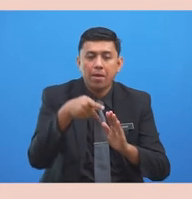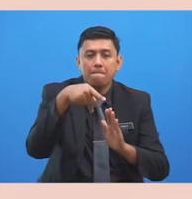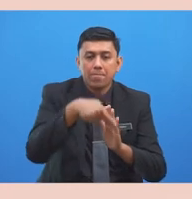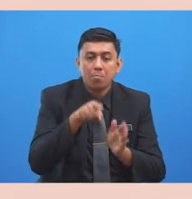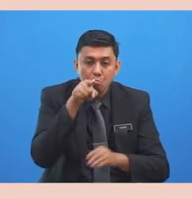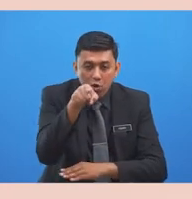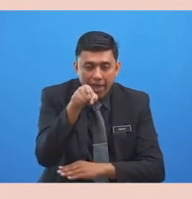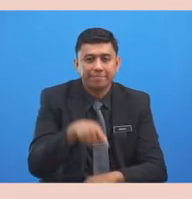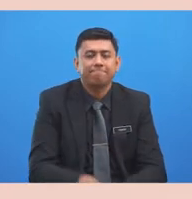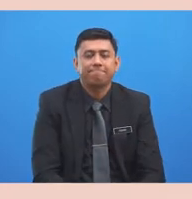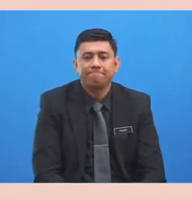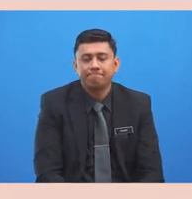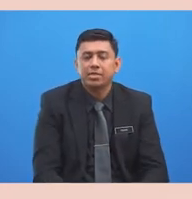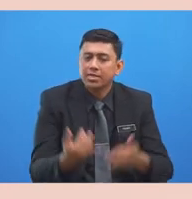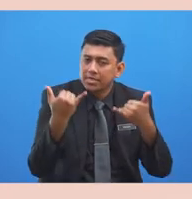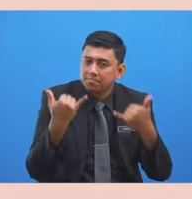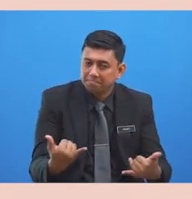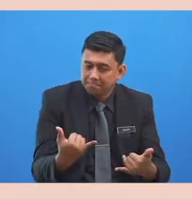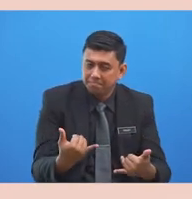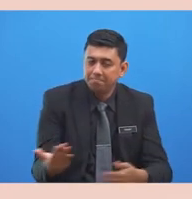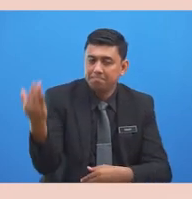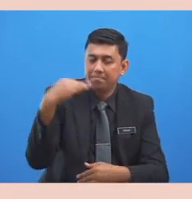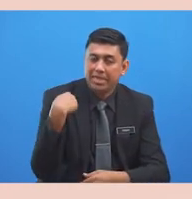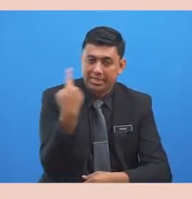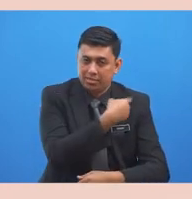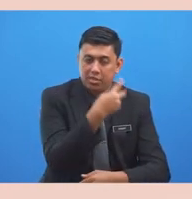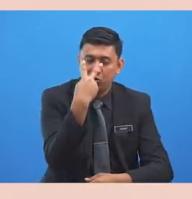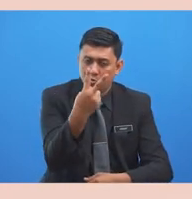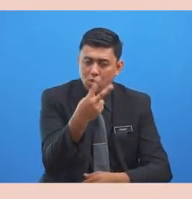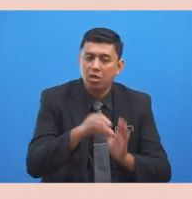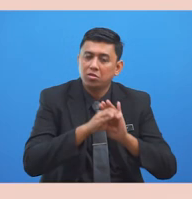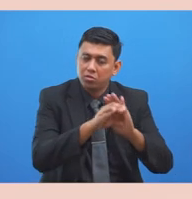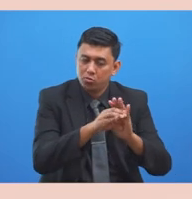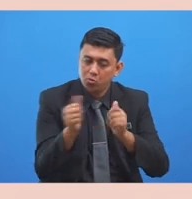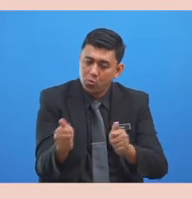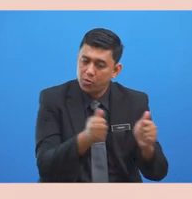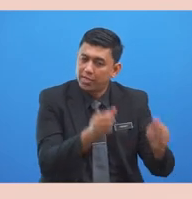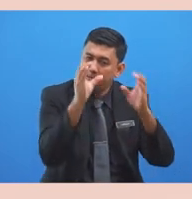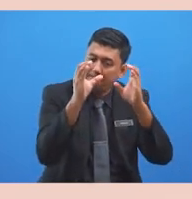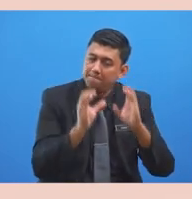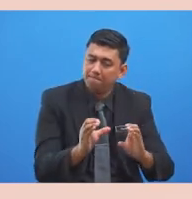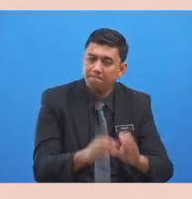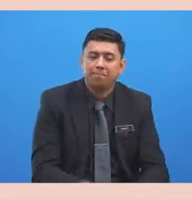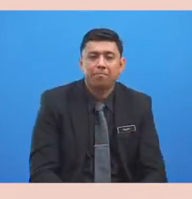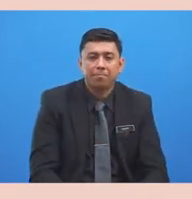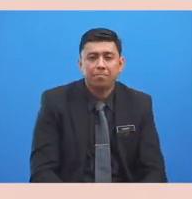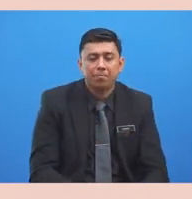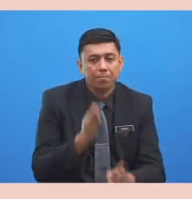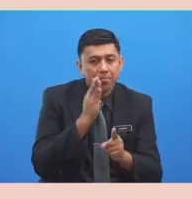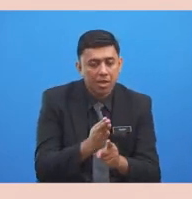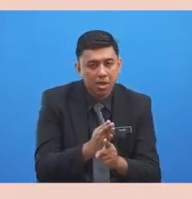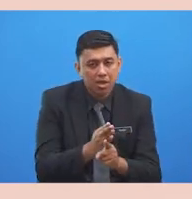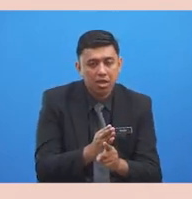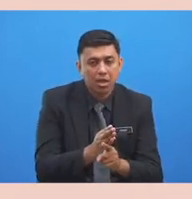perpuluhan. Sekarang, mari kita lihat contoh atau cara yang membenarkan